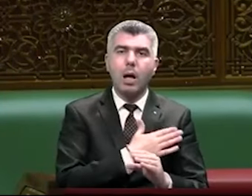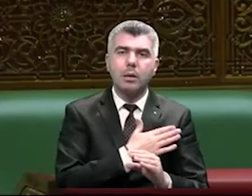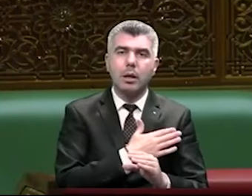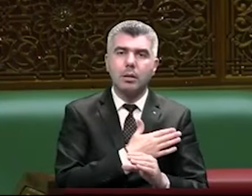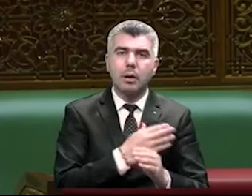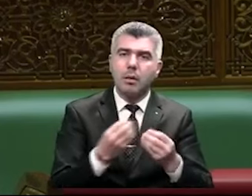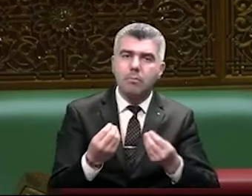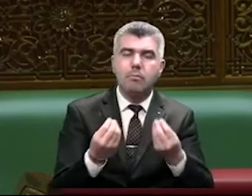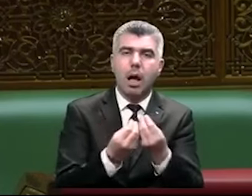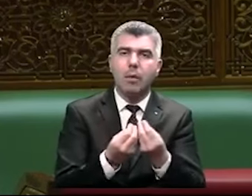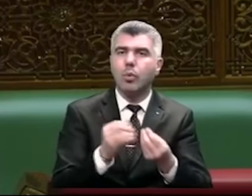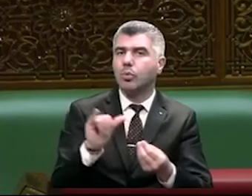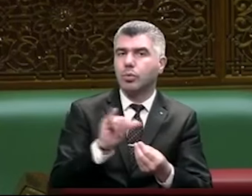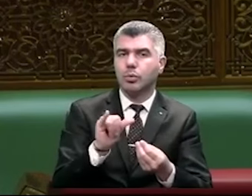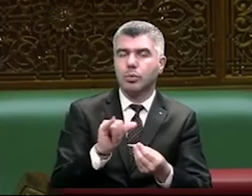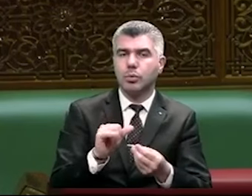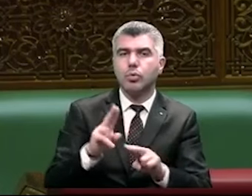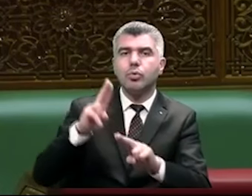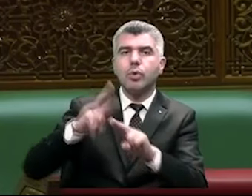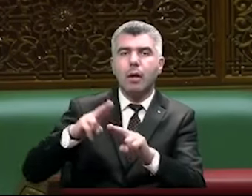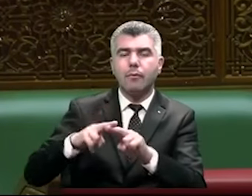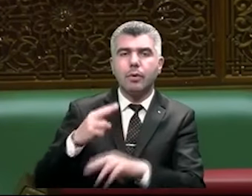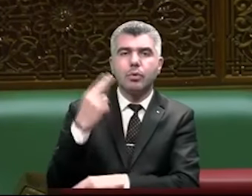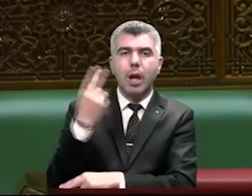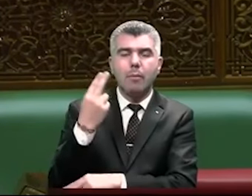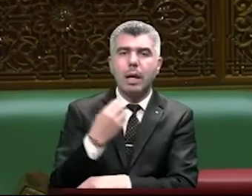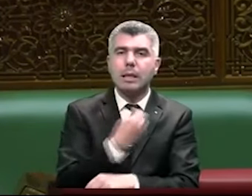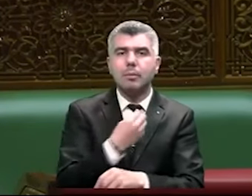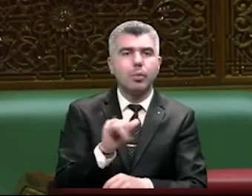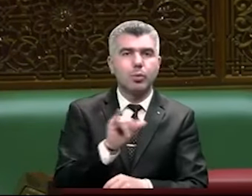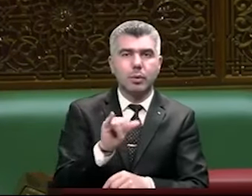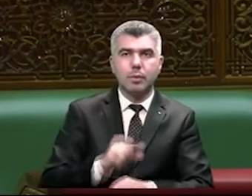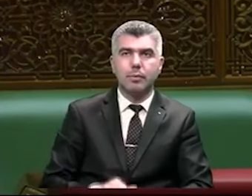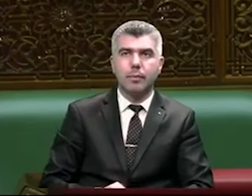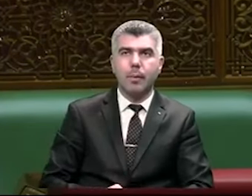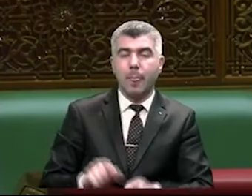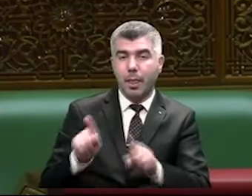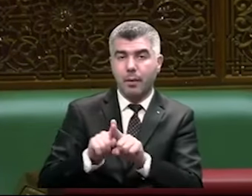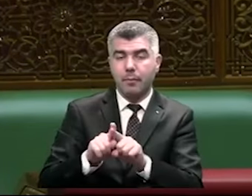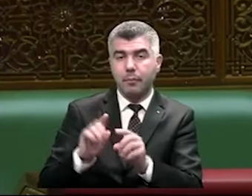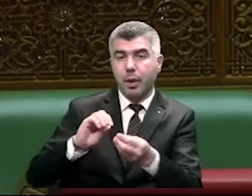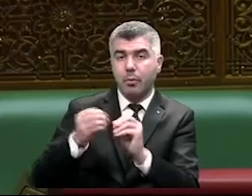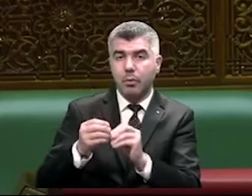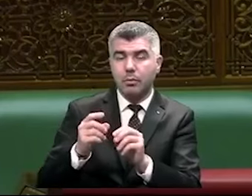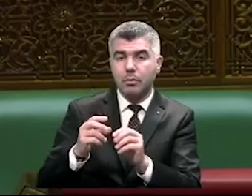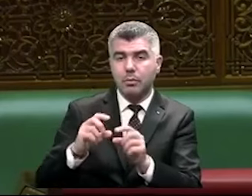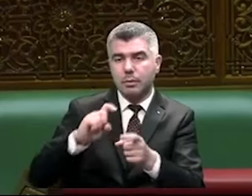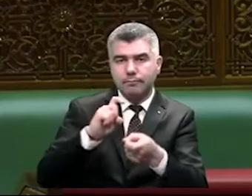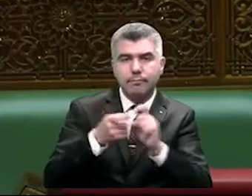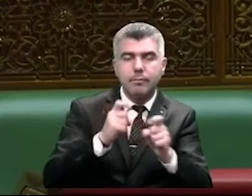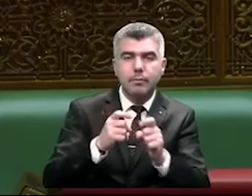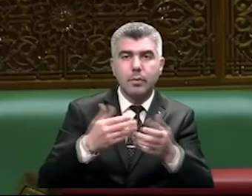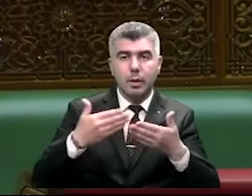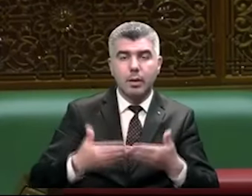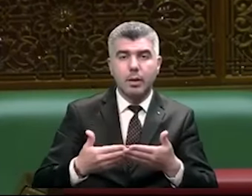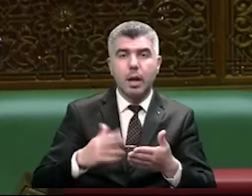المحلي مع ش صلاحيات عندكم العمداء ديال الكليات ديال الطب واش يمكن يحل هذ الازمه ديال الخلاف اللي كاين اليوم حول